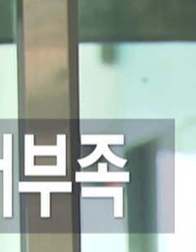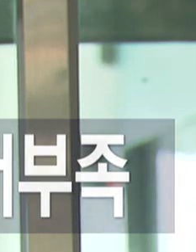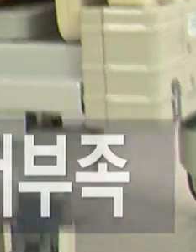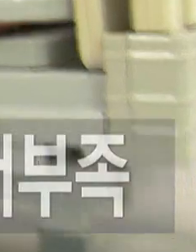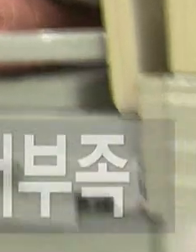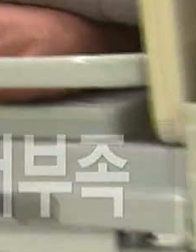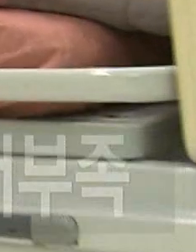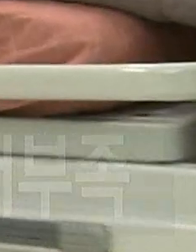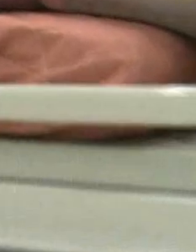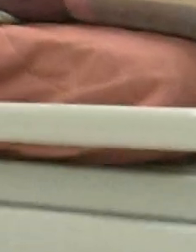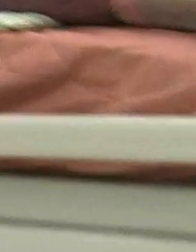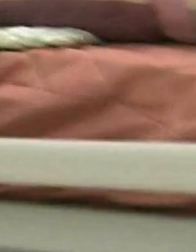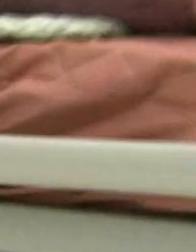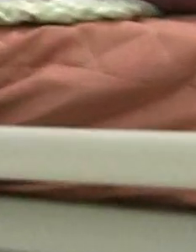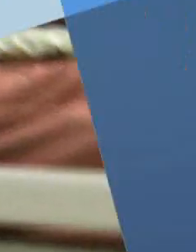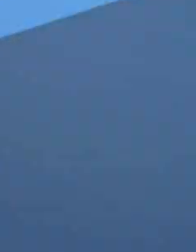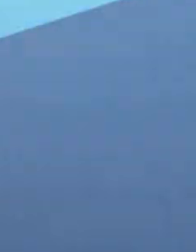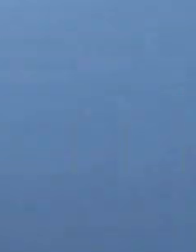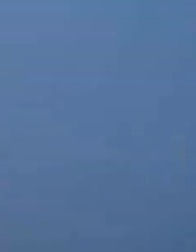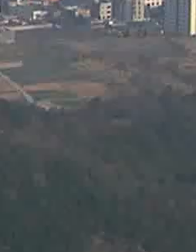음압병상이 턱없이 부족하기 때문입니다.